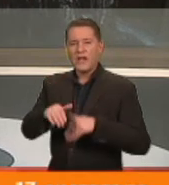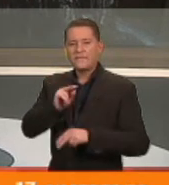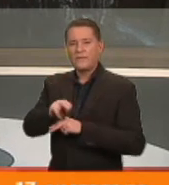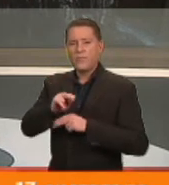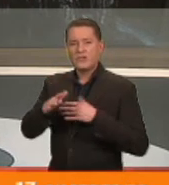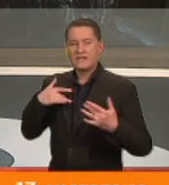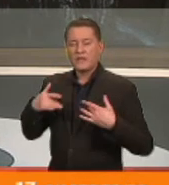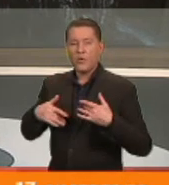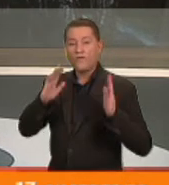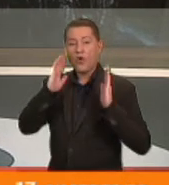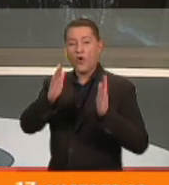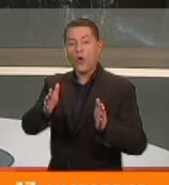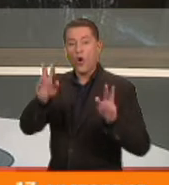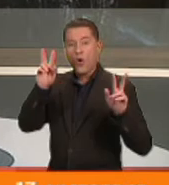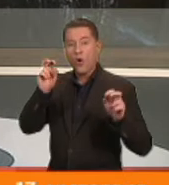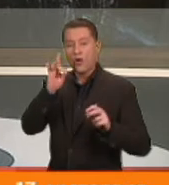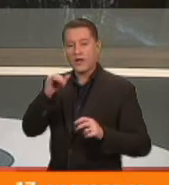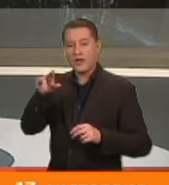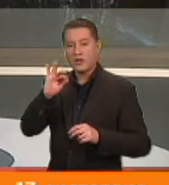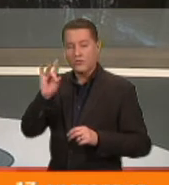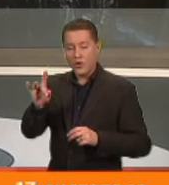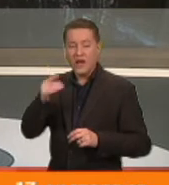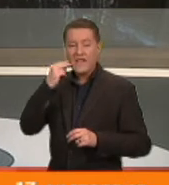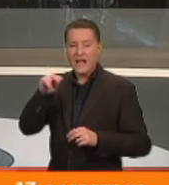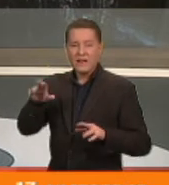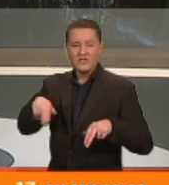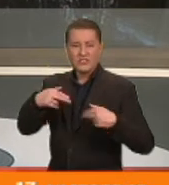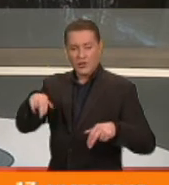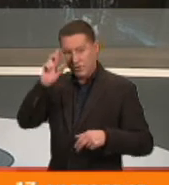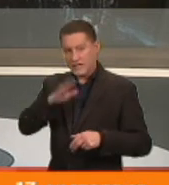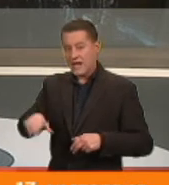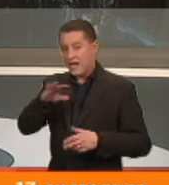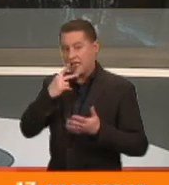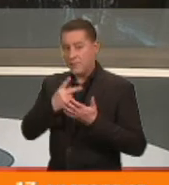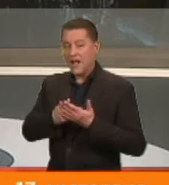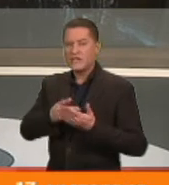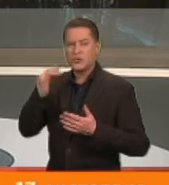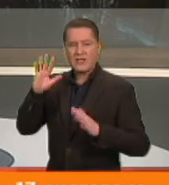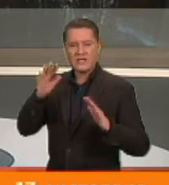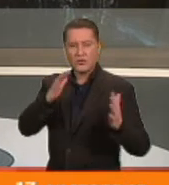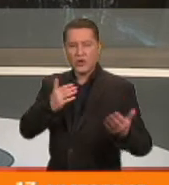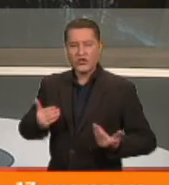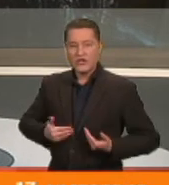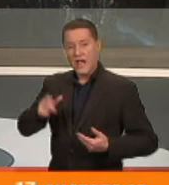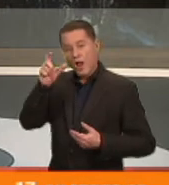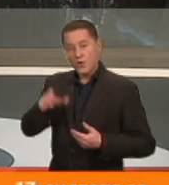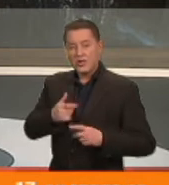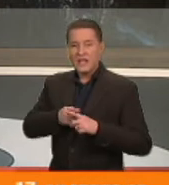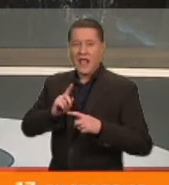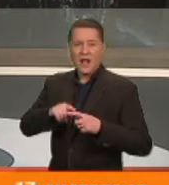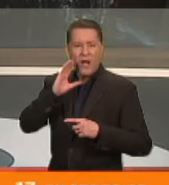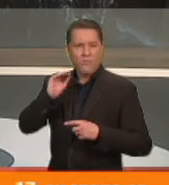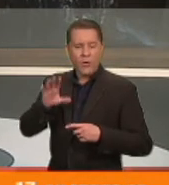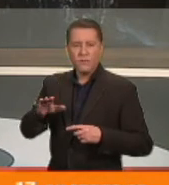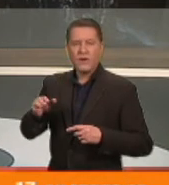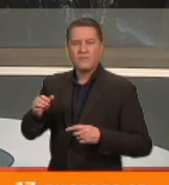постановку «Коридор». Тільки три дні найліпші танцюристи країни показуватимуть історію життя людини, яка, попри удари